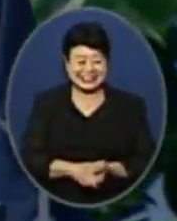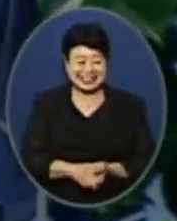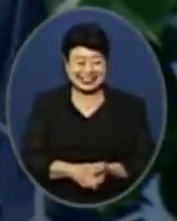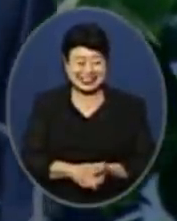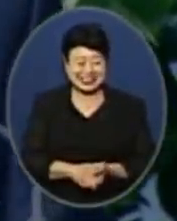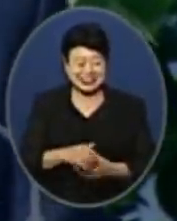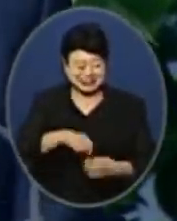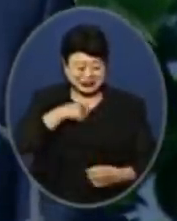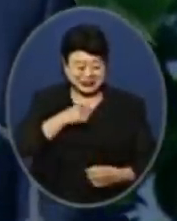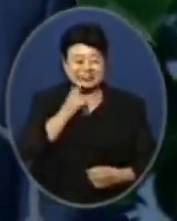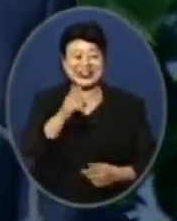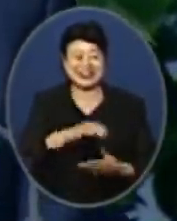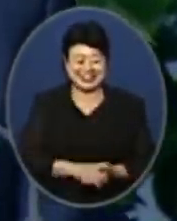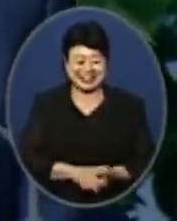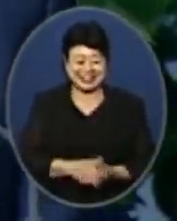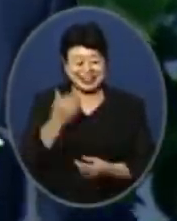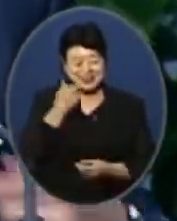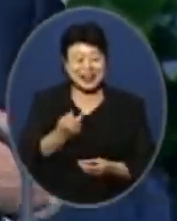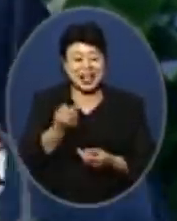솔직히